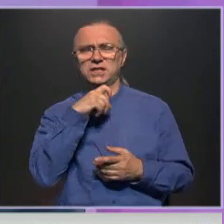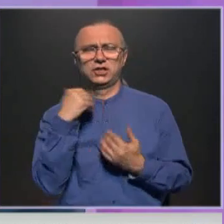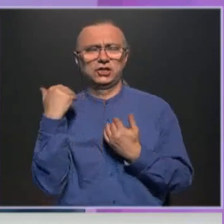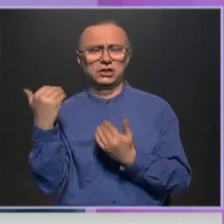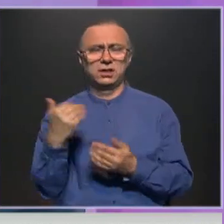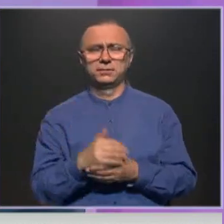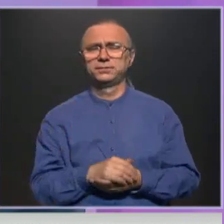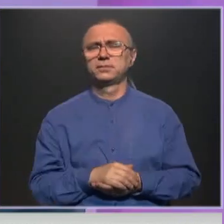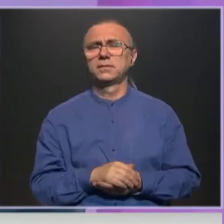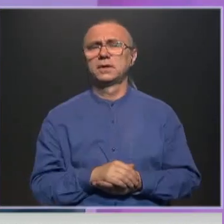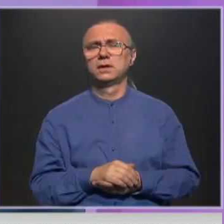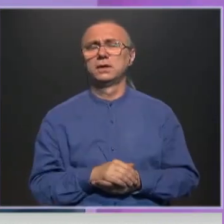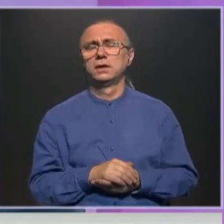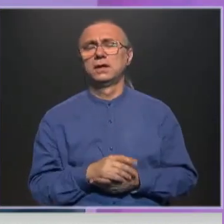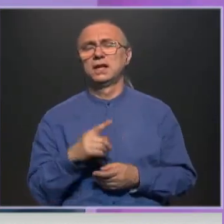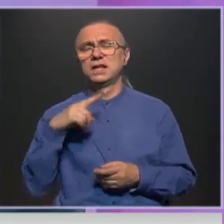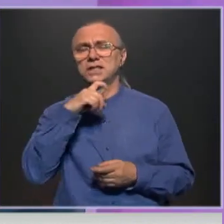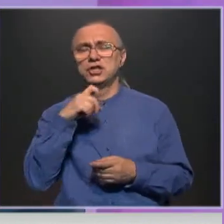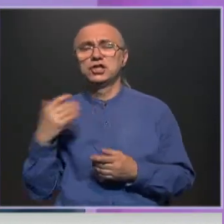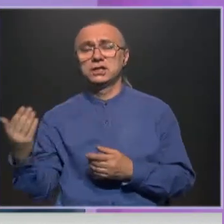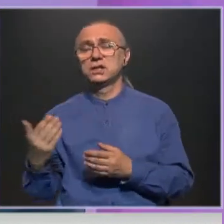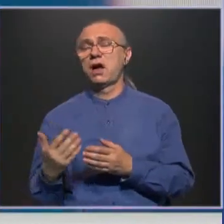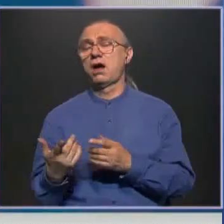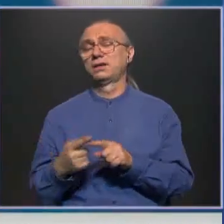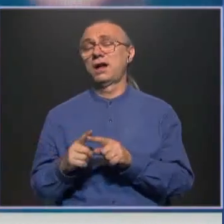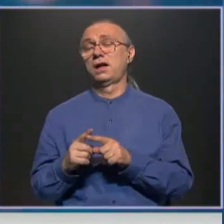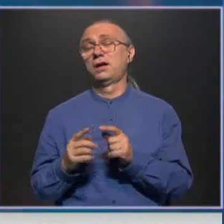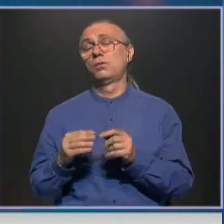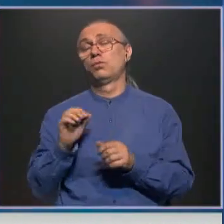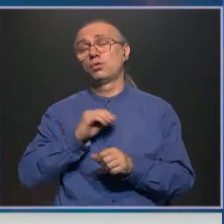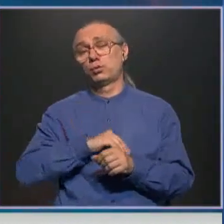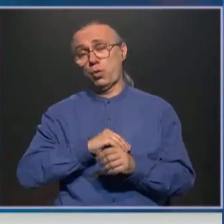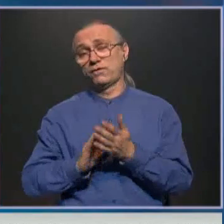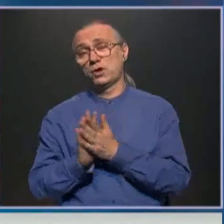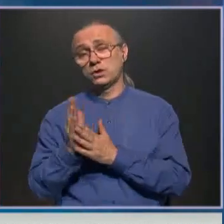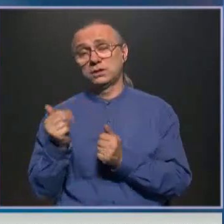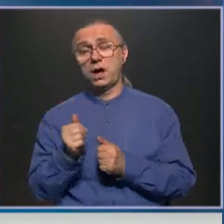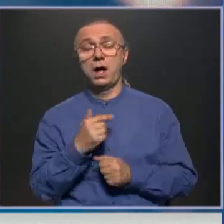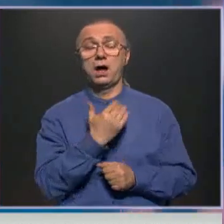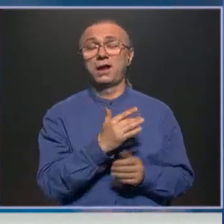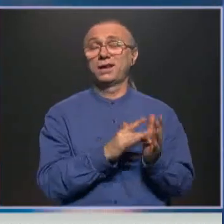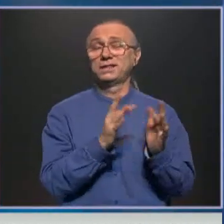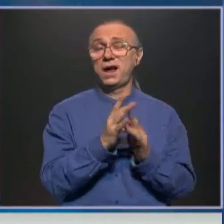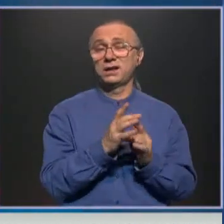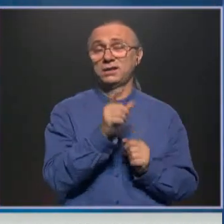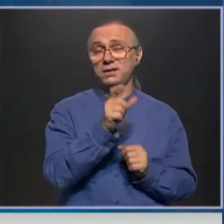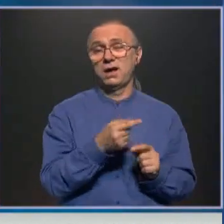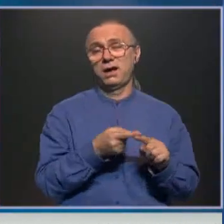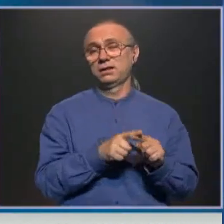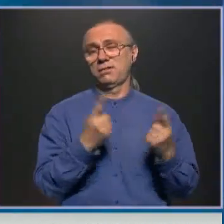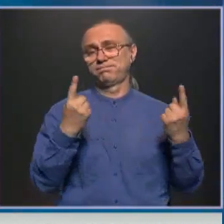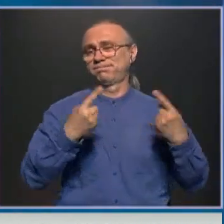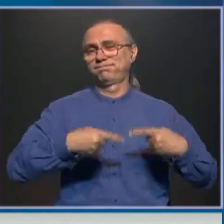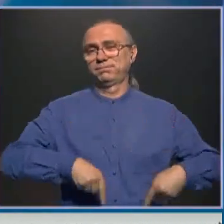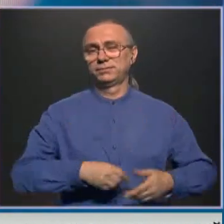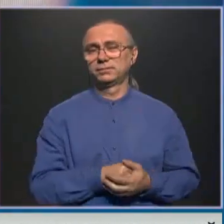будет какой-то духовный рост, а для христианина будет абсолютный упадок. Если ты просто это занимаешься как физическими упражнениями, ну, почему бы и